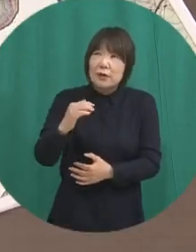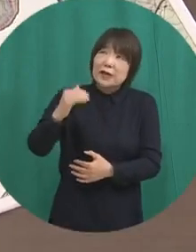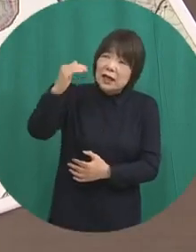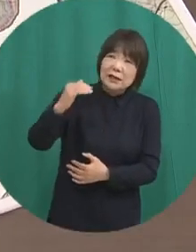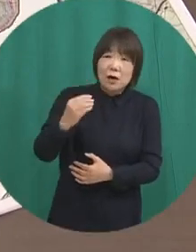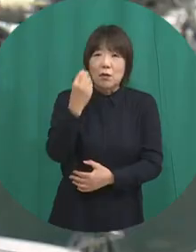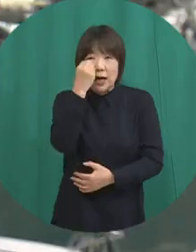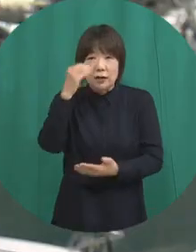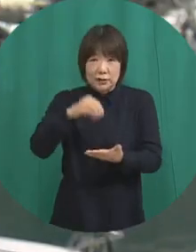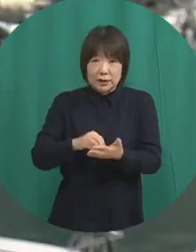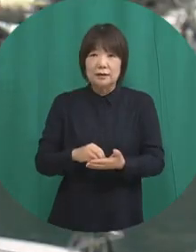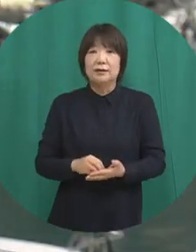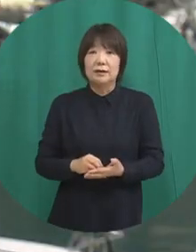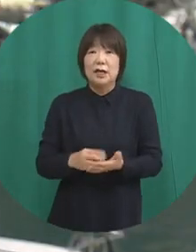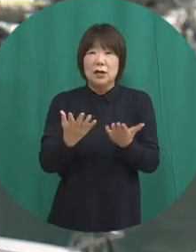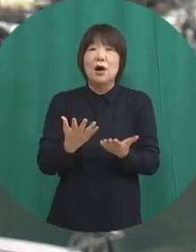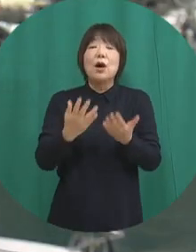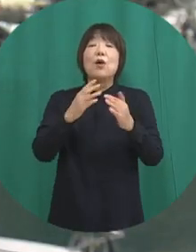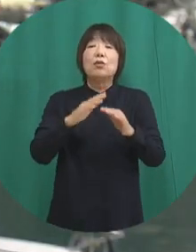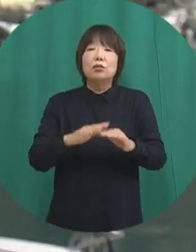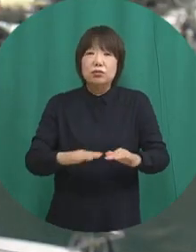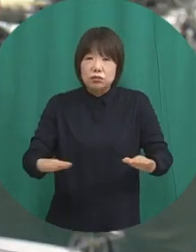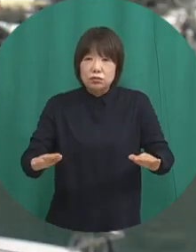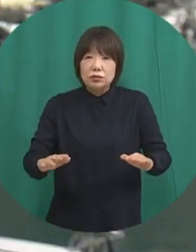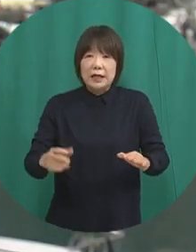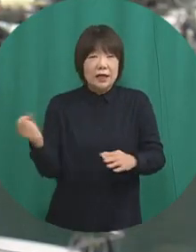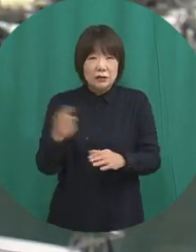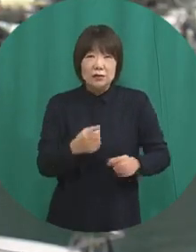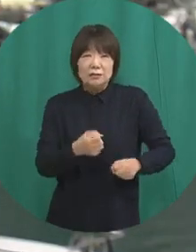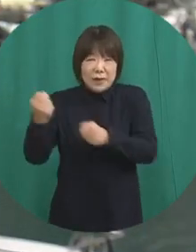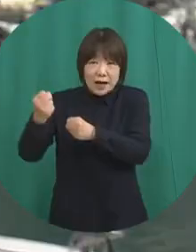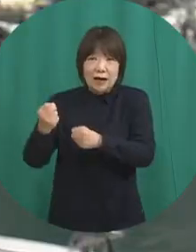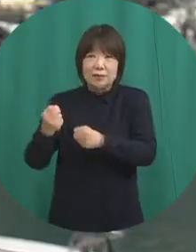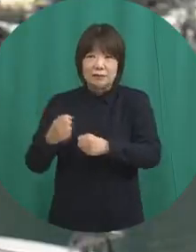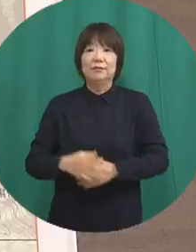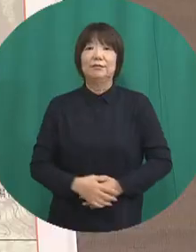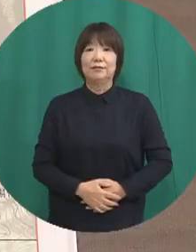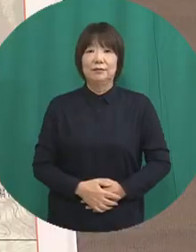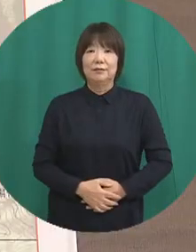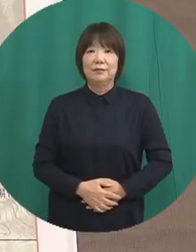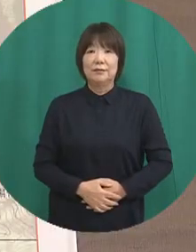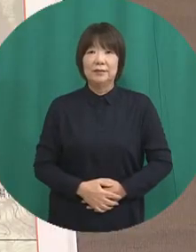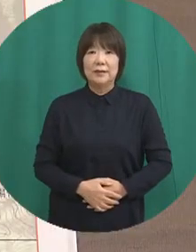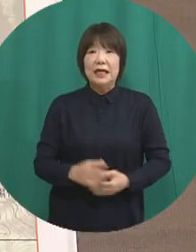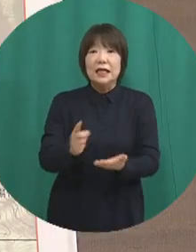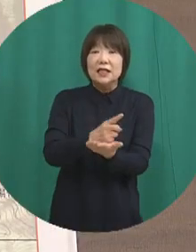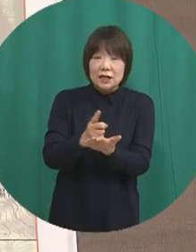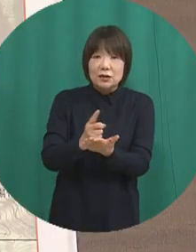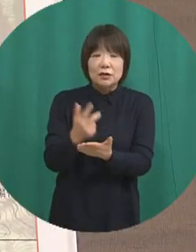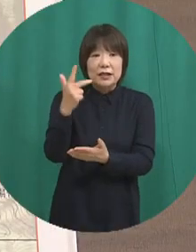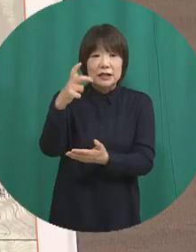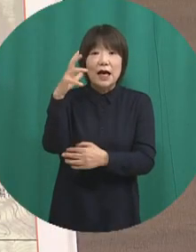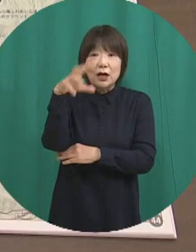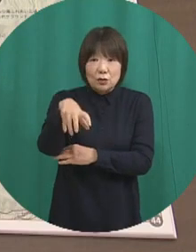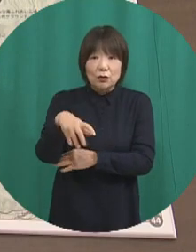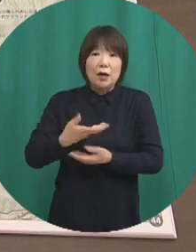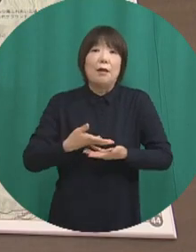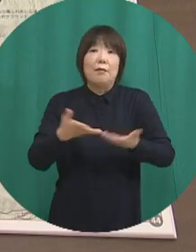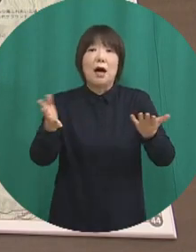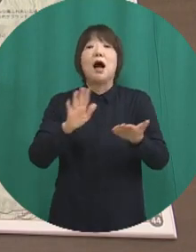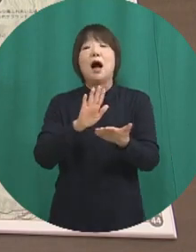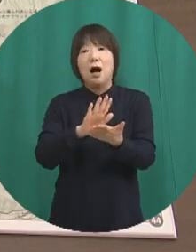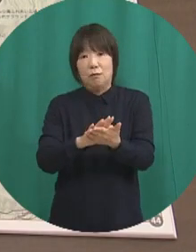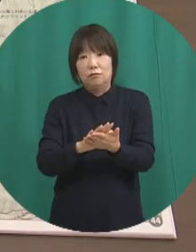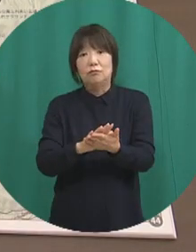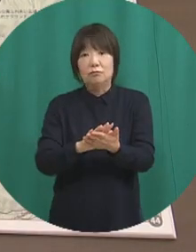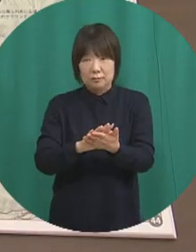しておきましょう。揺れが収まったらすぐに高台に避難です。ハザードマップはお住まいの市役所や役